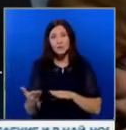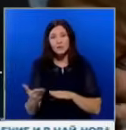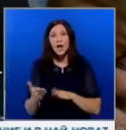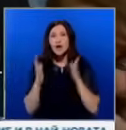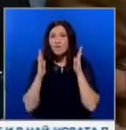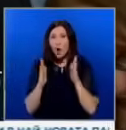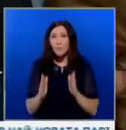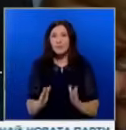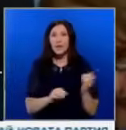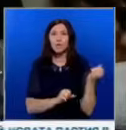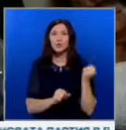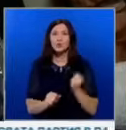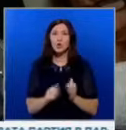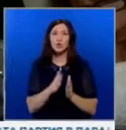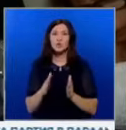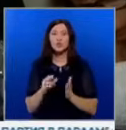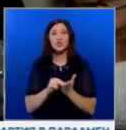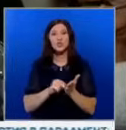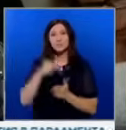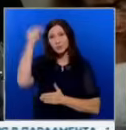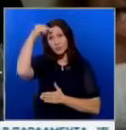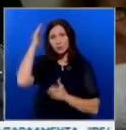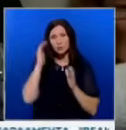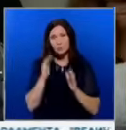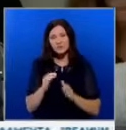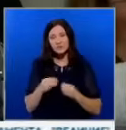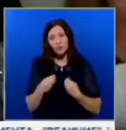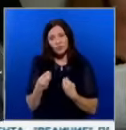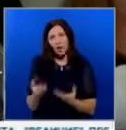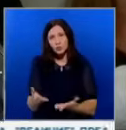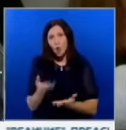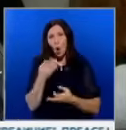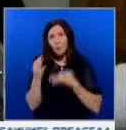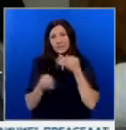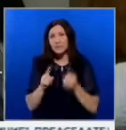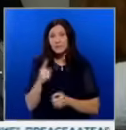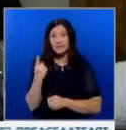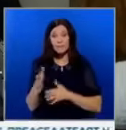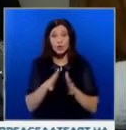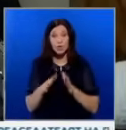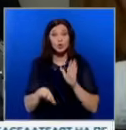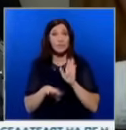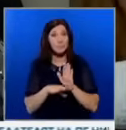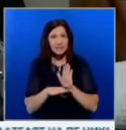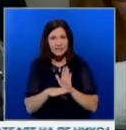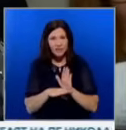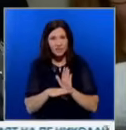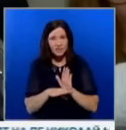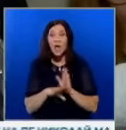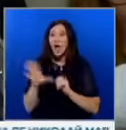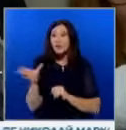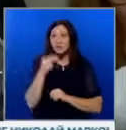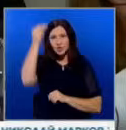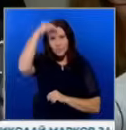определен конституционен срок. Считам, че българското правителство дължи обяснение не само на народните представители, а на